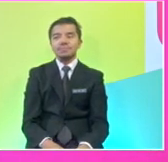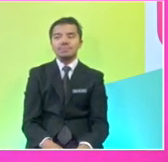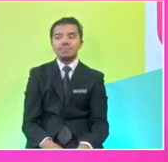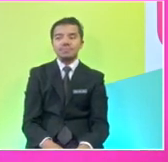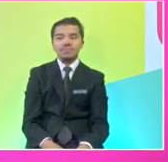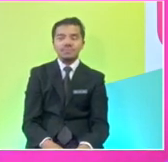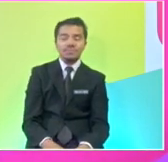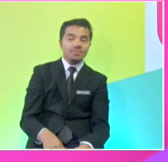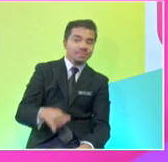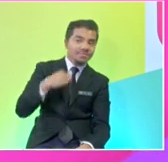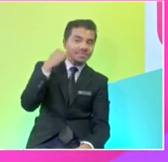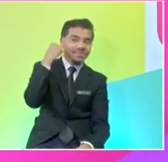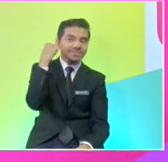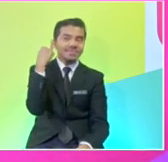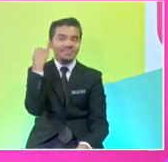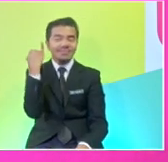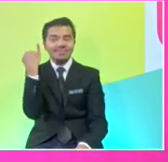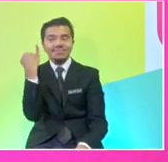Indigo indigo